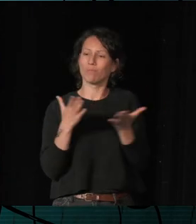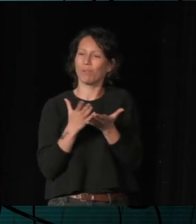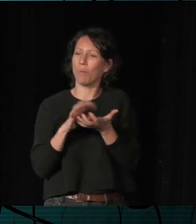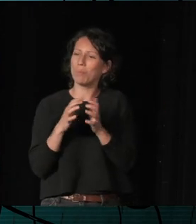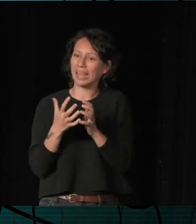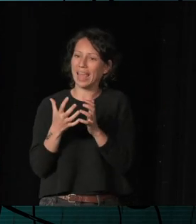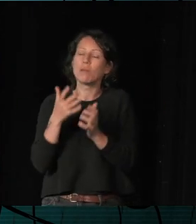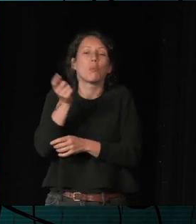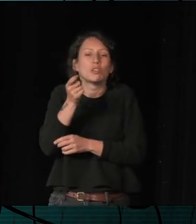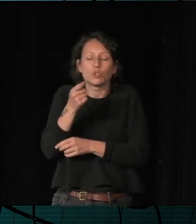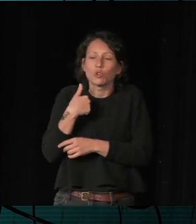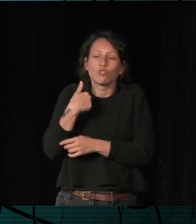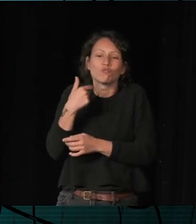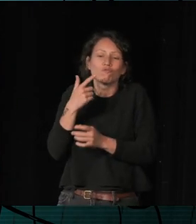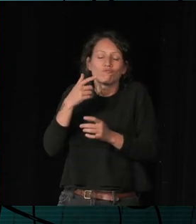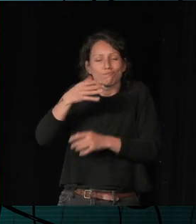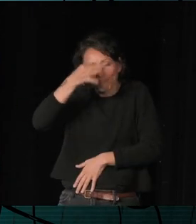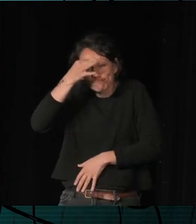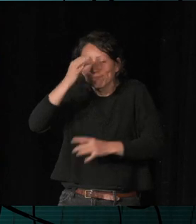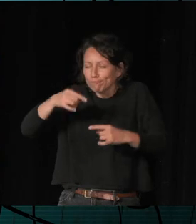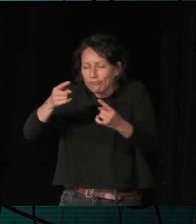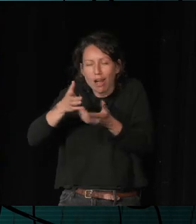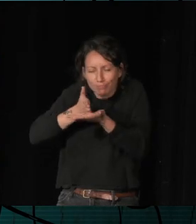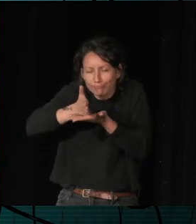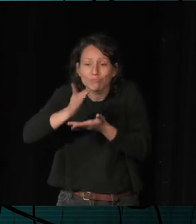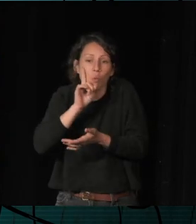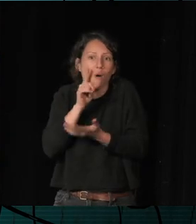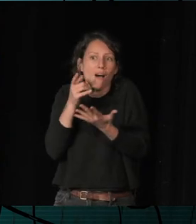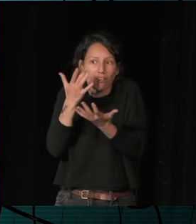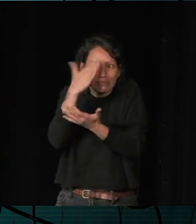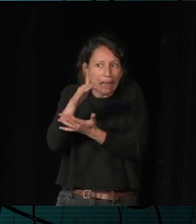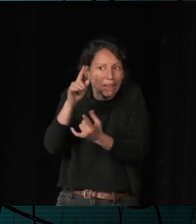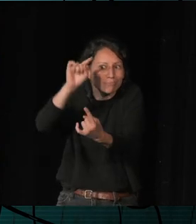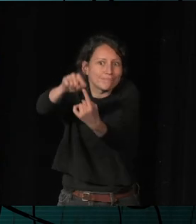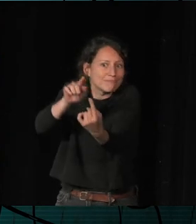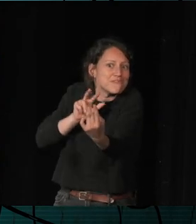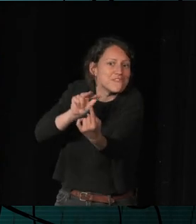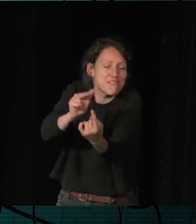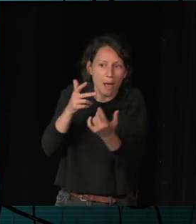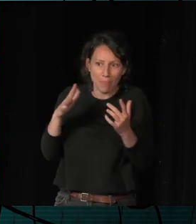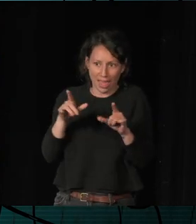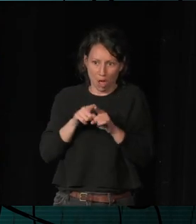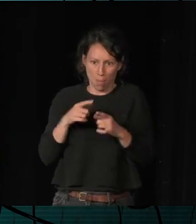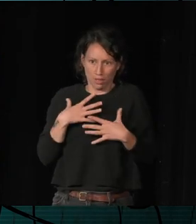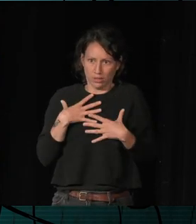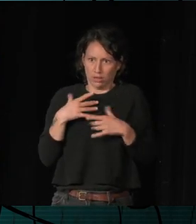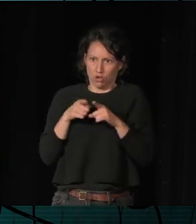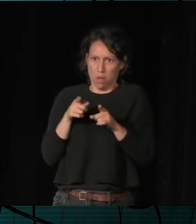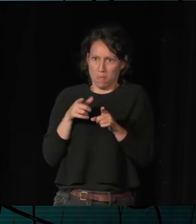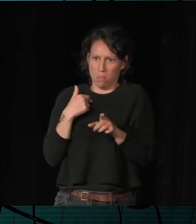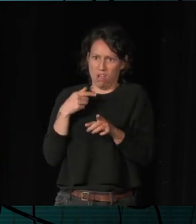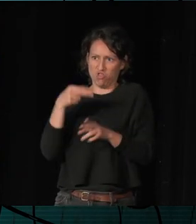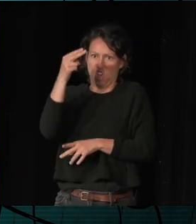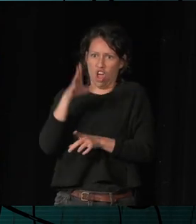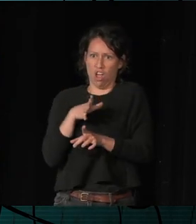curiosité d'aller chercher quelque chose, mais aussi le FOMO, la peur de manquer quelque chose en disant je suis parti vers le nord, mais